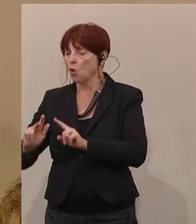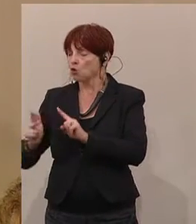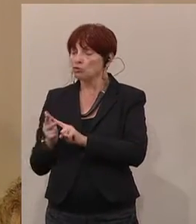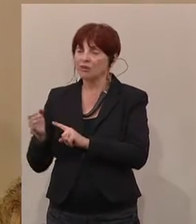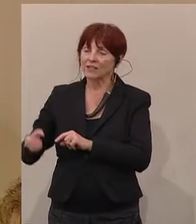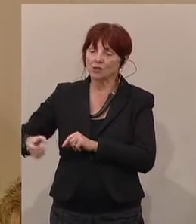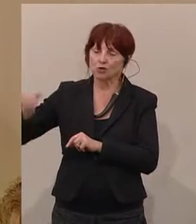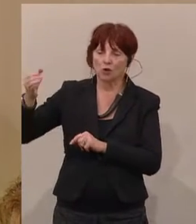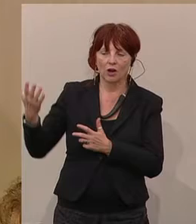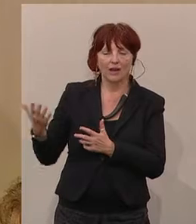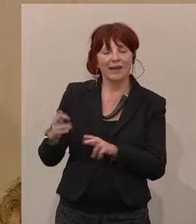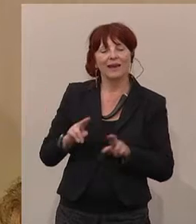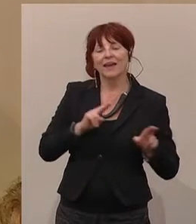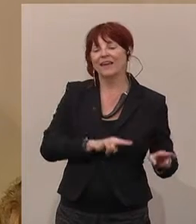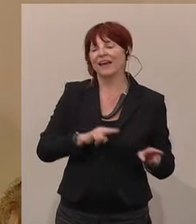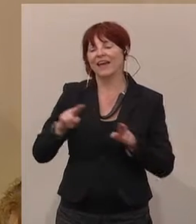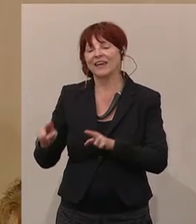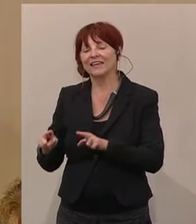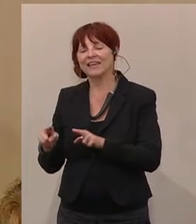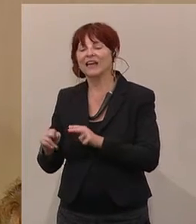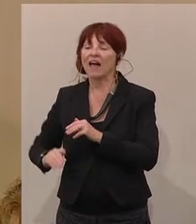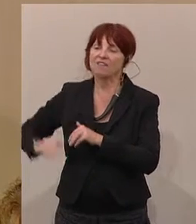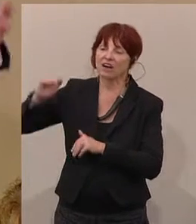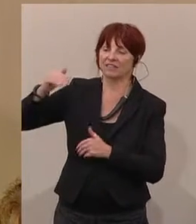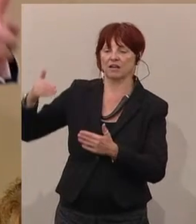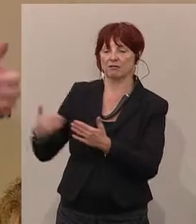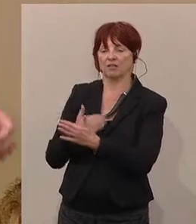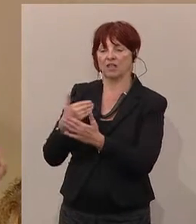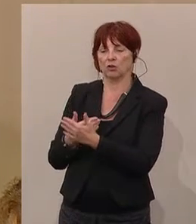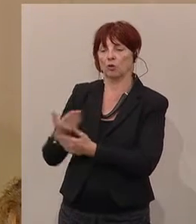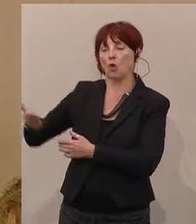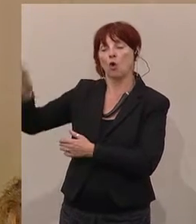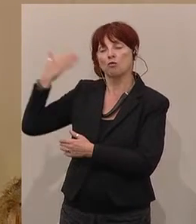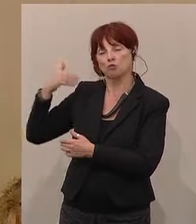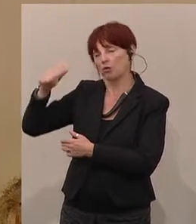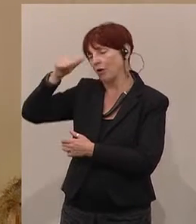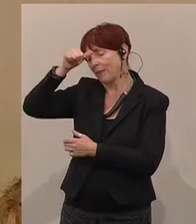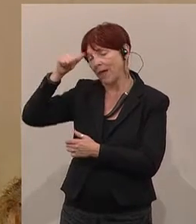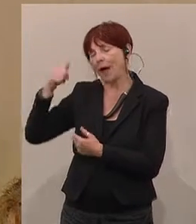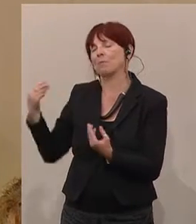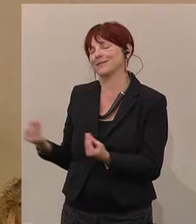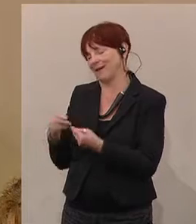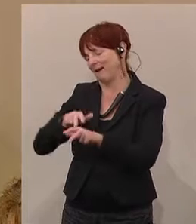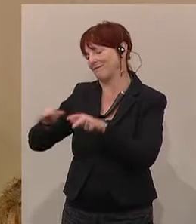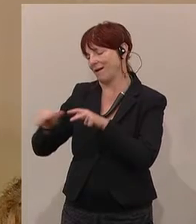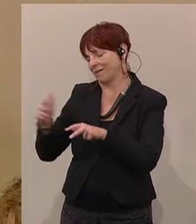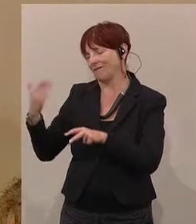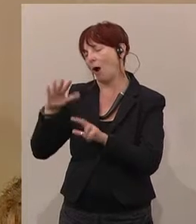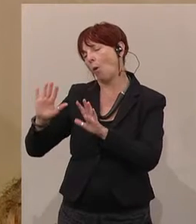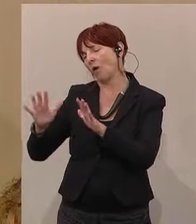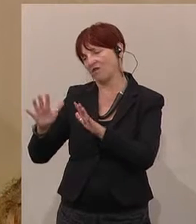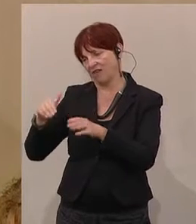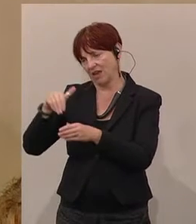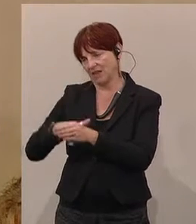ist eben die sogenannte gerichtliche Erwachsenenvertretung. Das ist das, was früher eben unter dem Begriff Sachwalterschaft in etwa zu verstehen